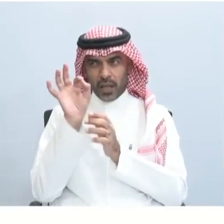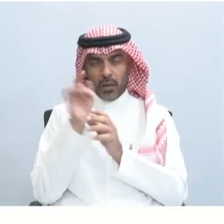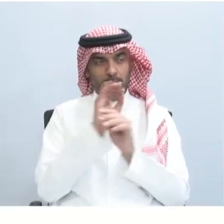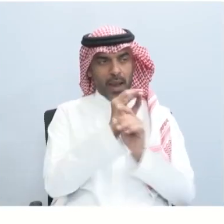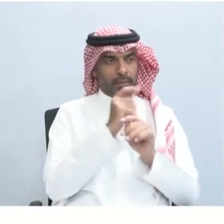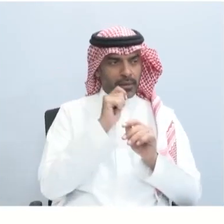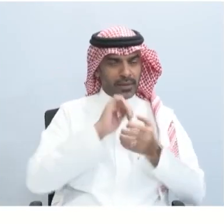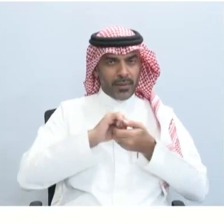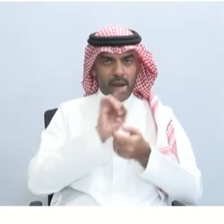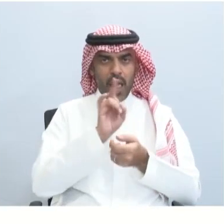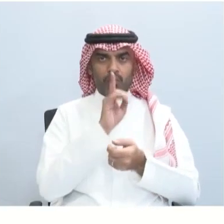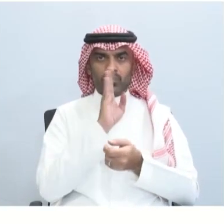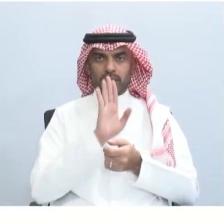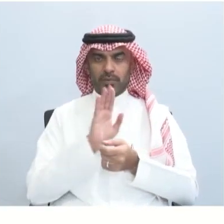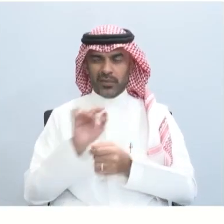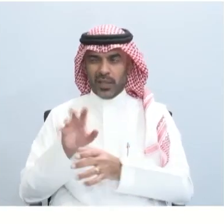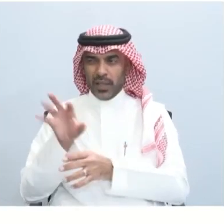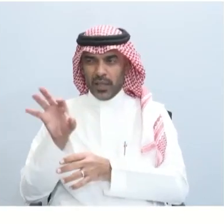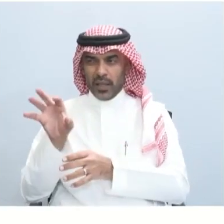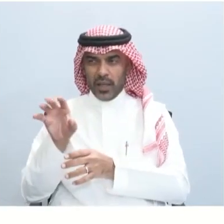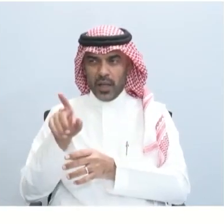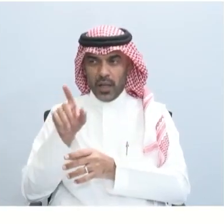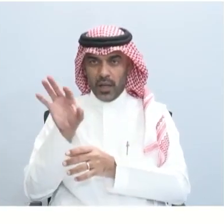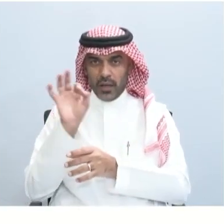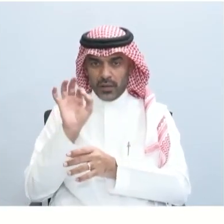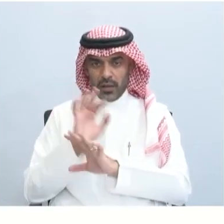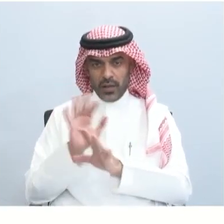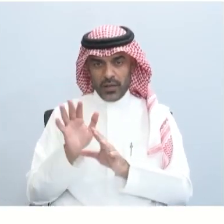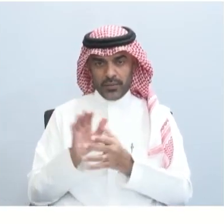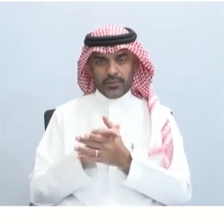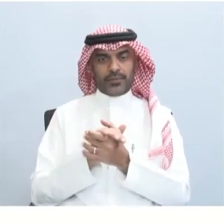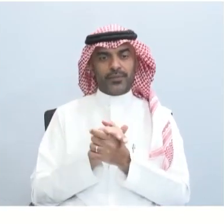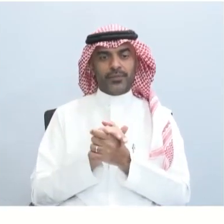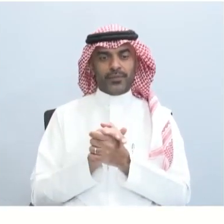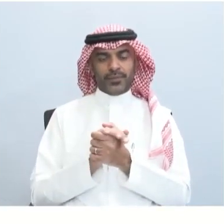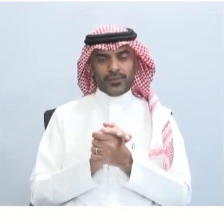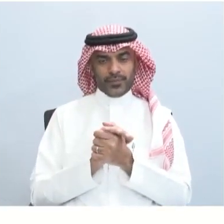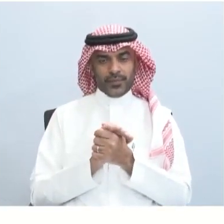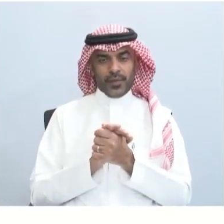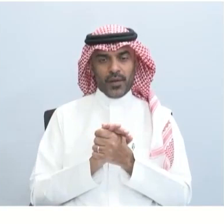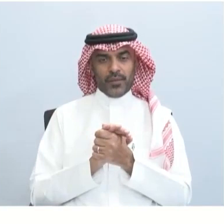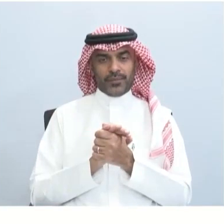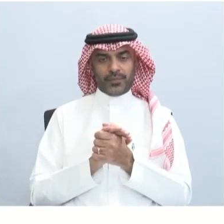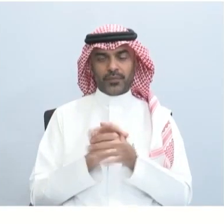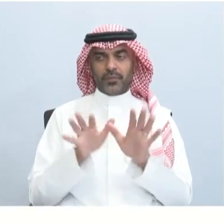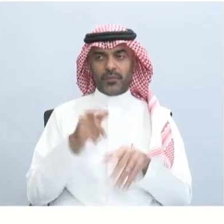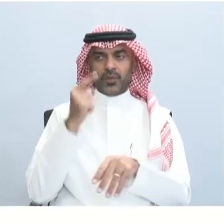جيدا باستعمال العدسه اذا لزم الامر واحدد ما هو اللون وما